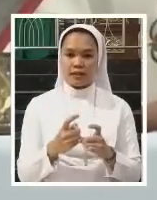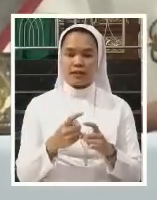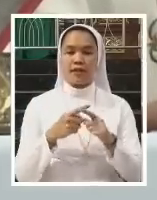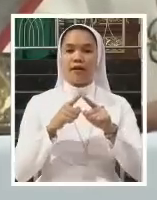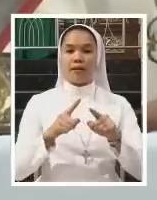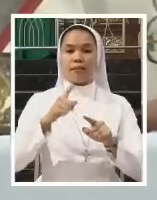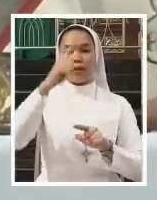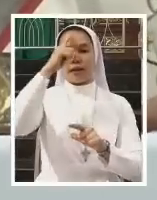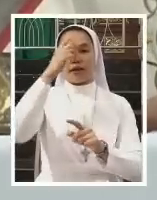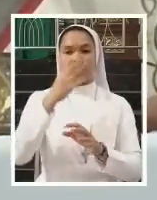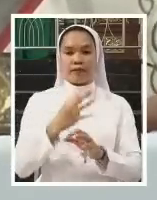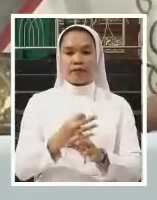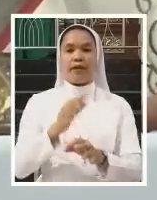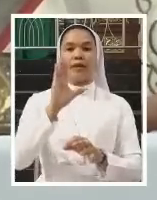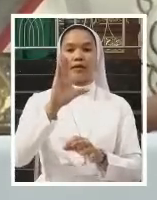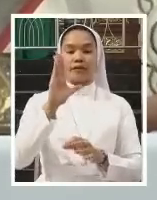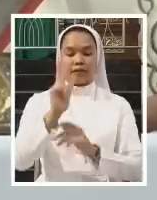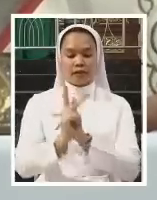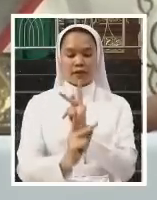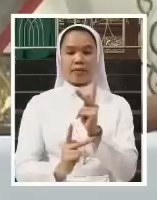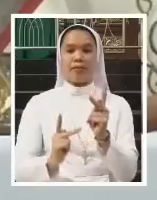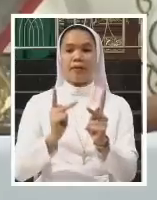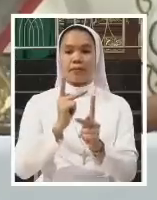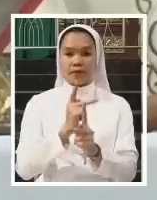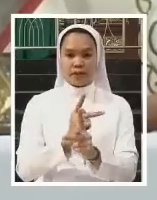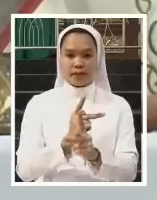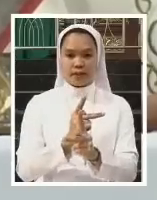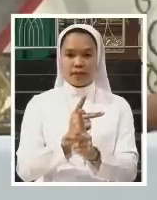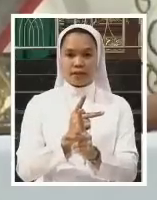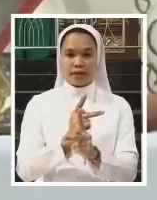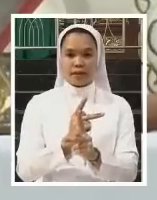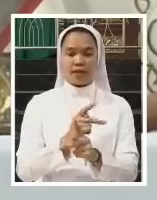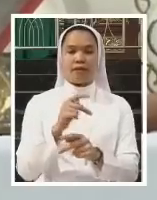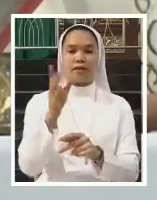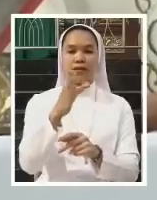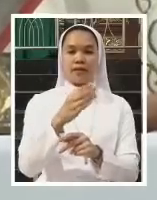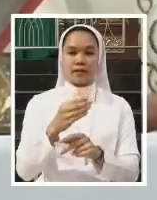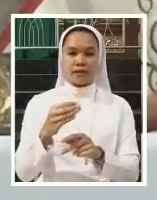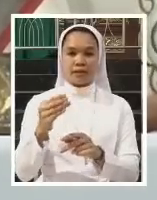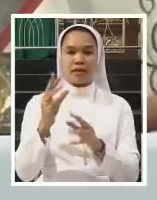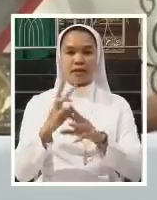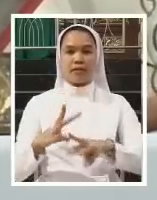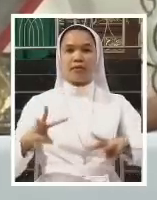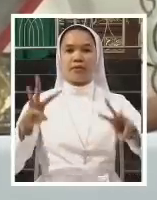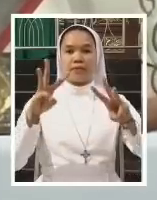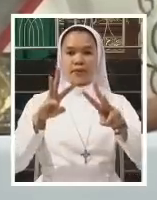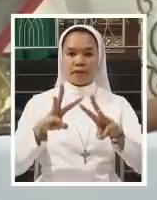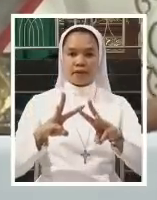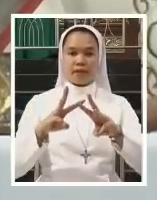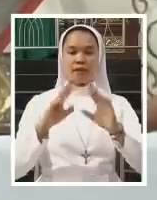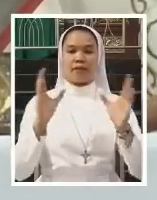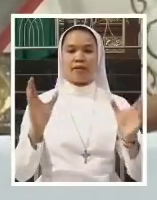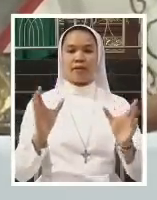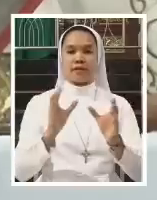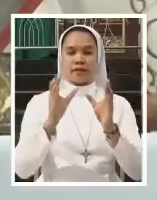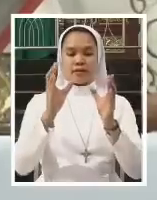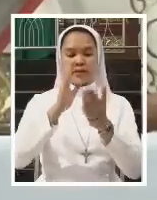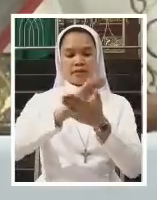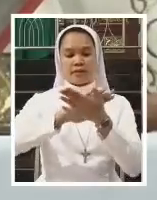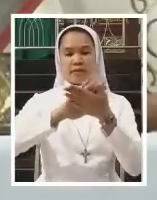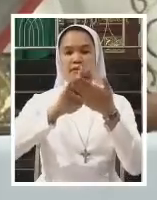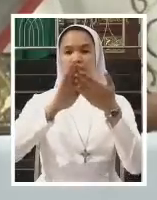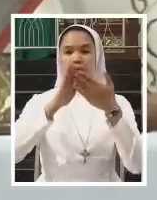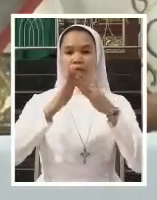kasalan, kundi ang pagtubod kang simong simbahan, asin papagkanigawa na siya mapatuninong